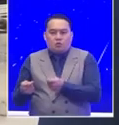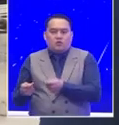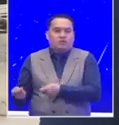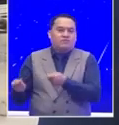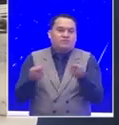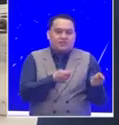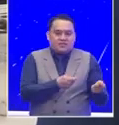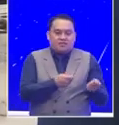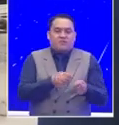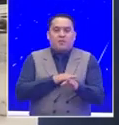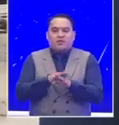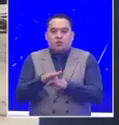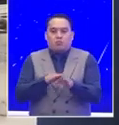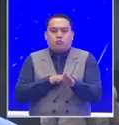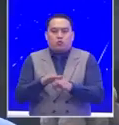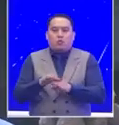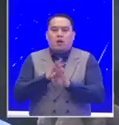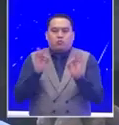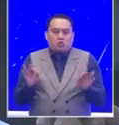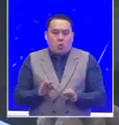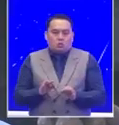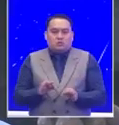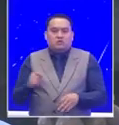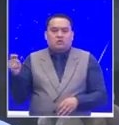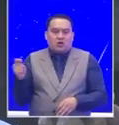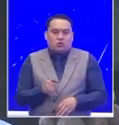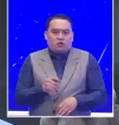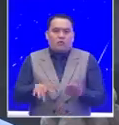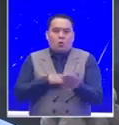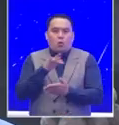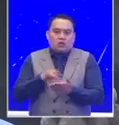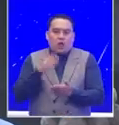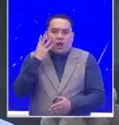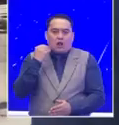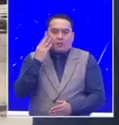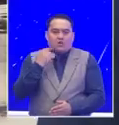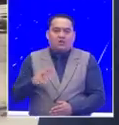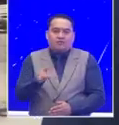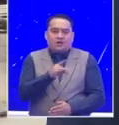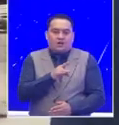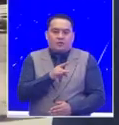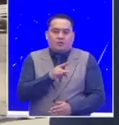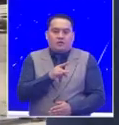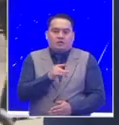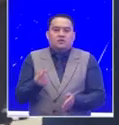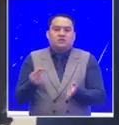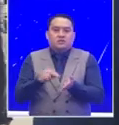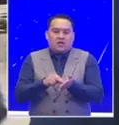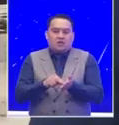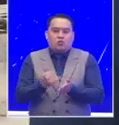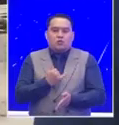продуктов осуществляется в полном объеме. На рынок заезжают как из города Алматы, так и с регионов. В части цен